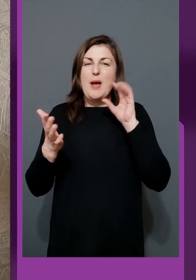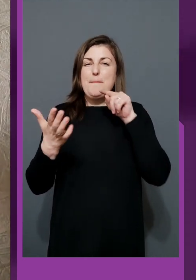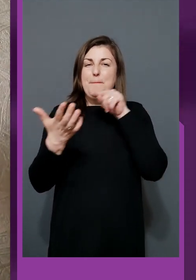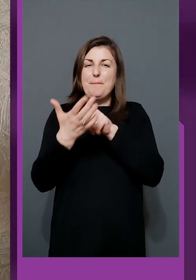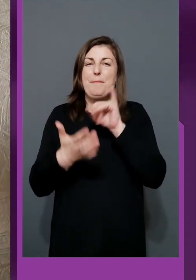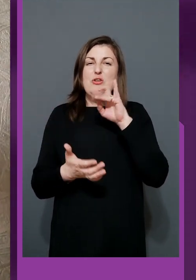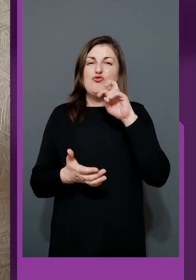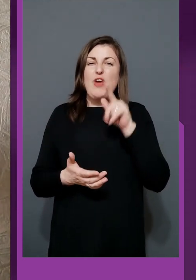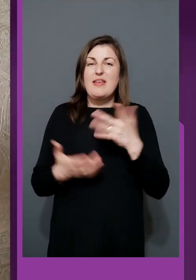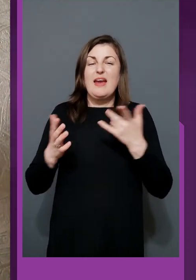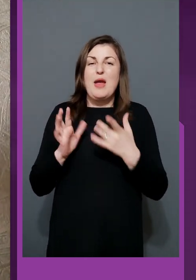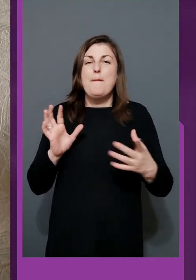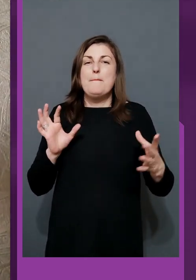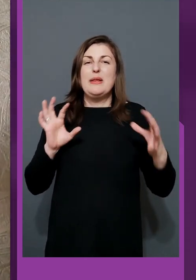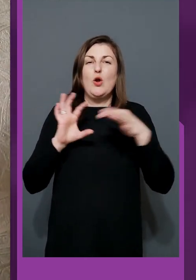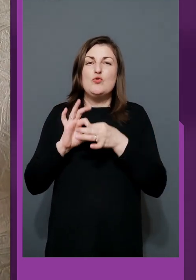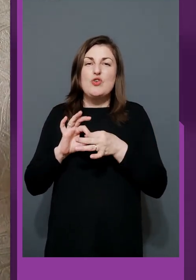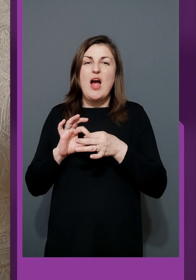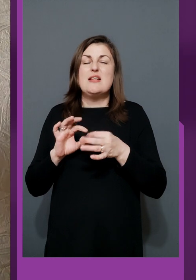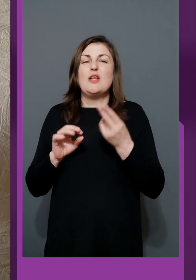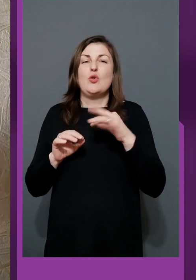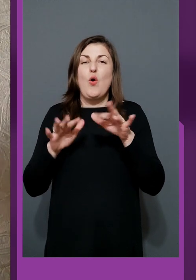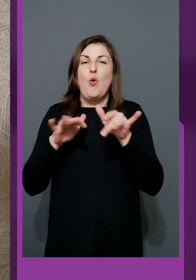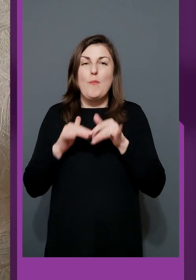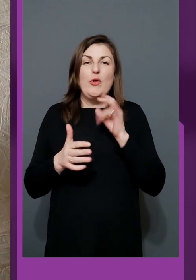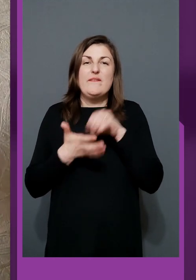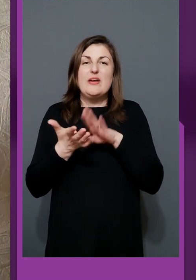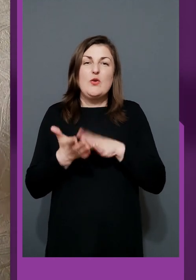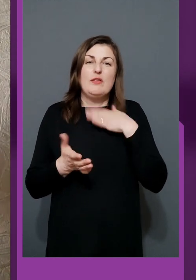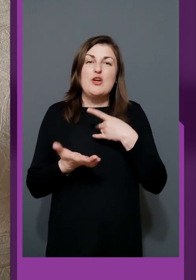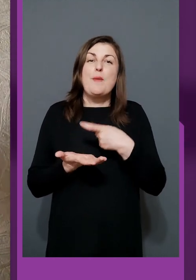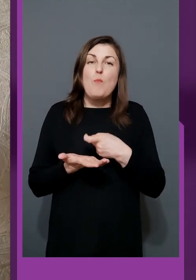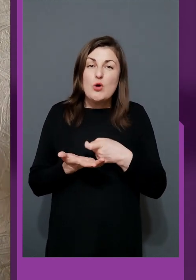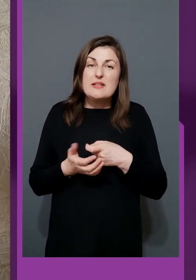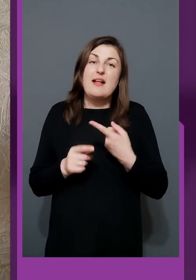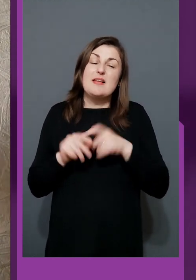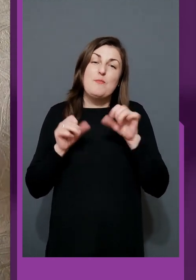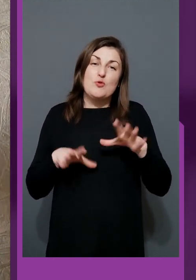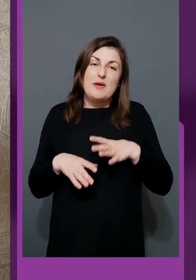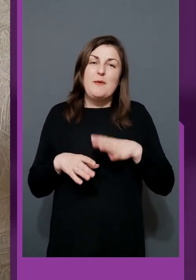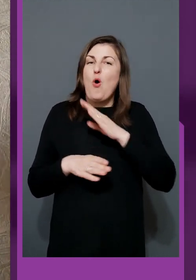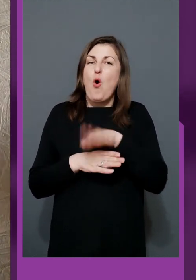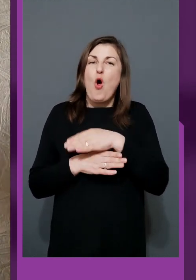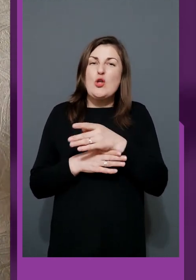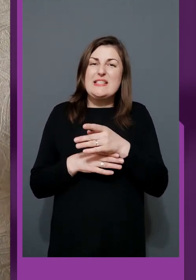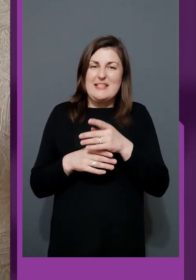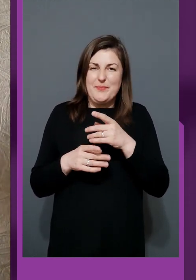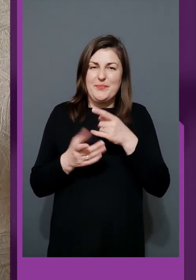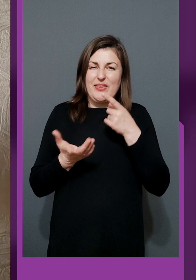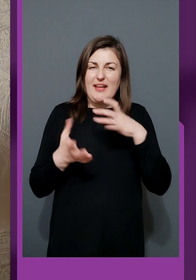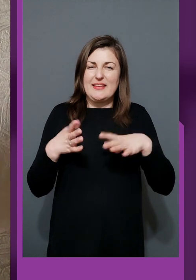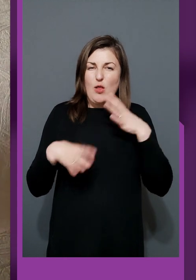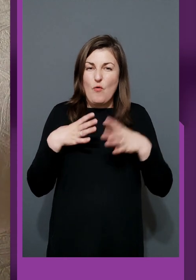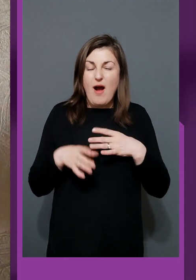мішеней які підключаються до комп'ютерів та фіксують наші постріли це наприклад може бути холості